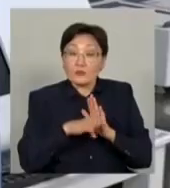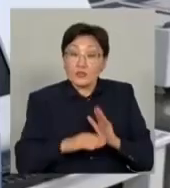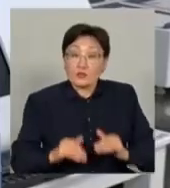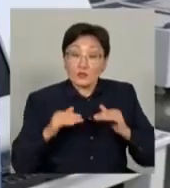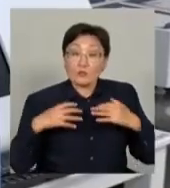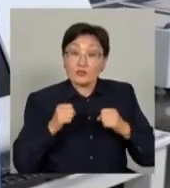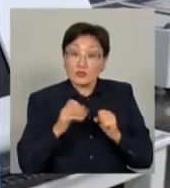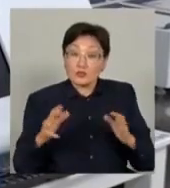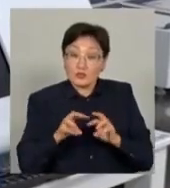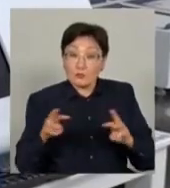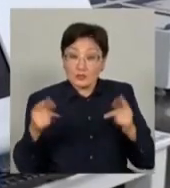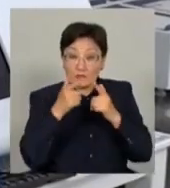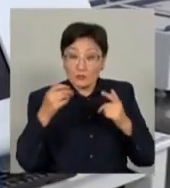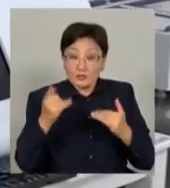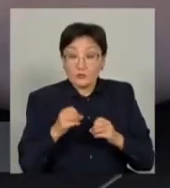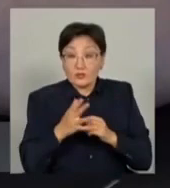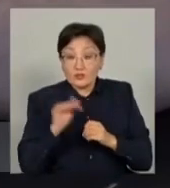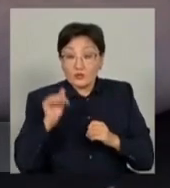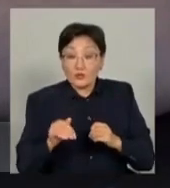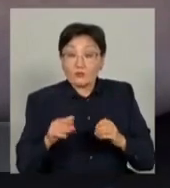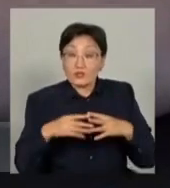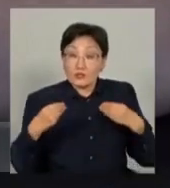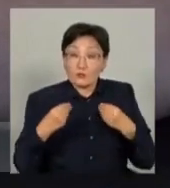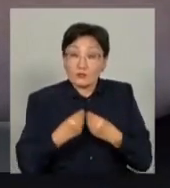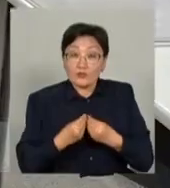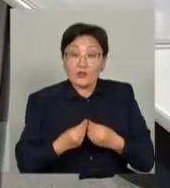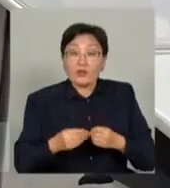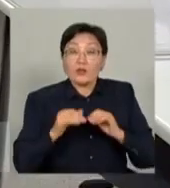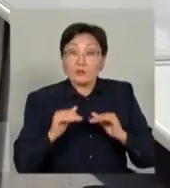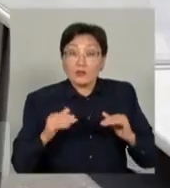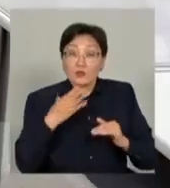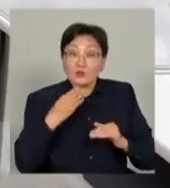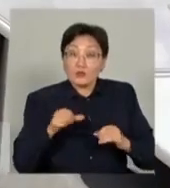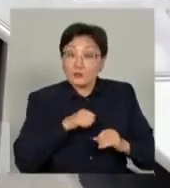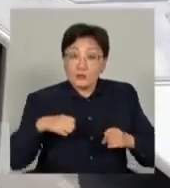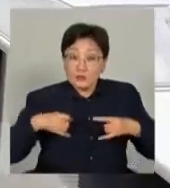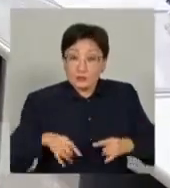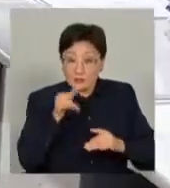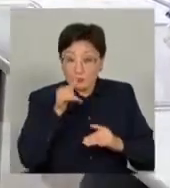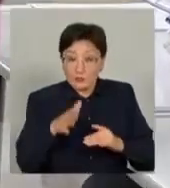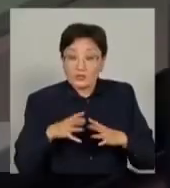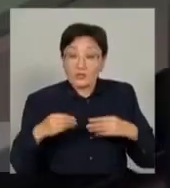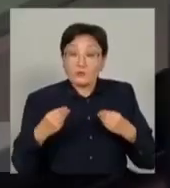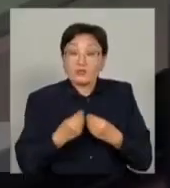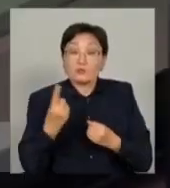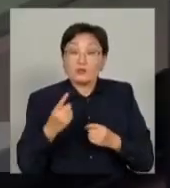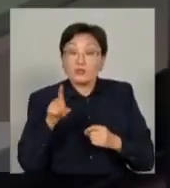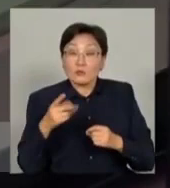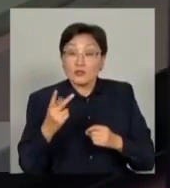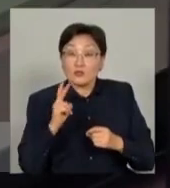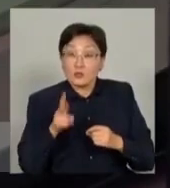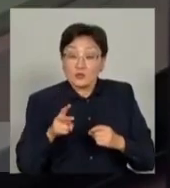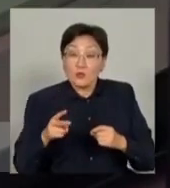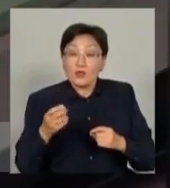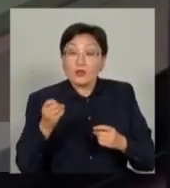сақтау министрлігінің мәліметі бойынша қазір 15 мың ел зайыпты бедеулік диагнозымен есепте тұр. Мамандар отбасы құрғандарға алғашқы 1,5-2 жылда